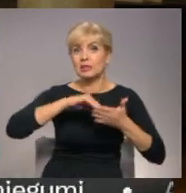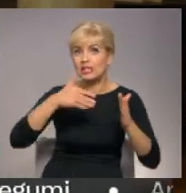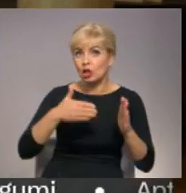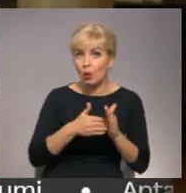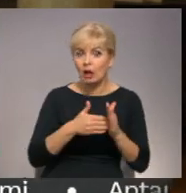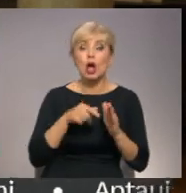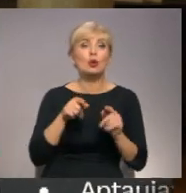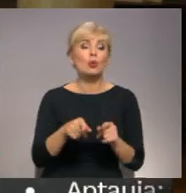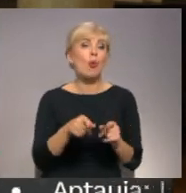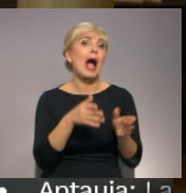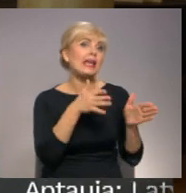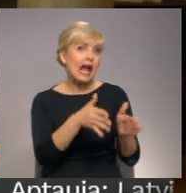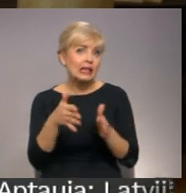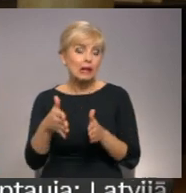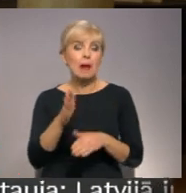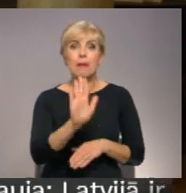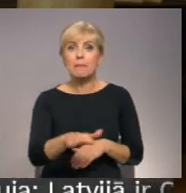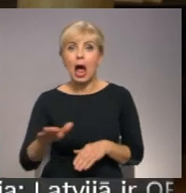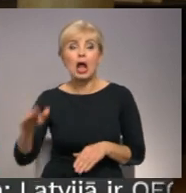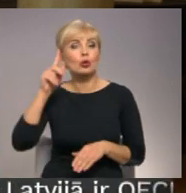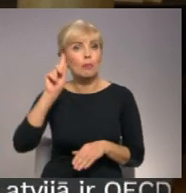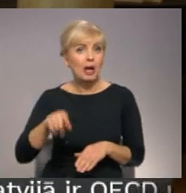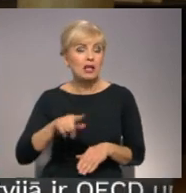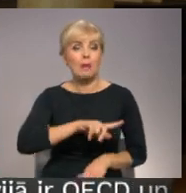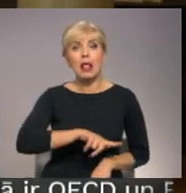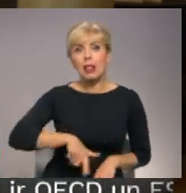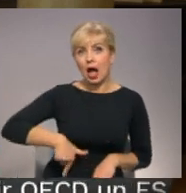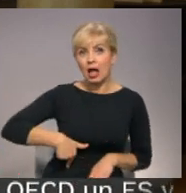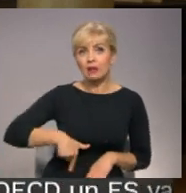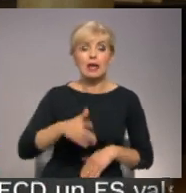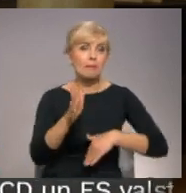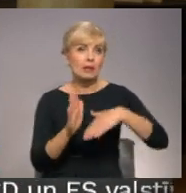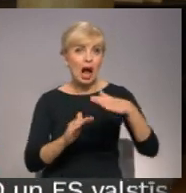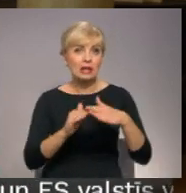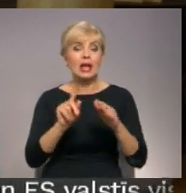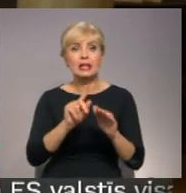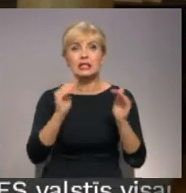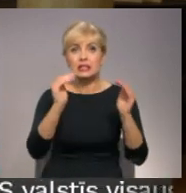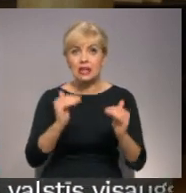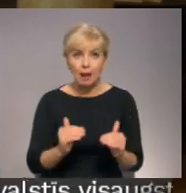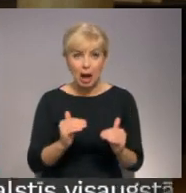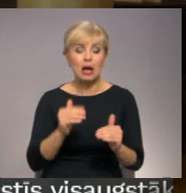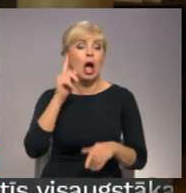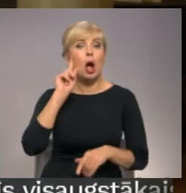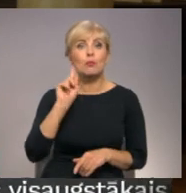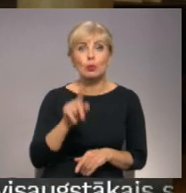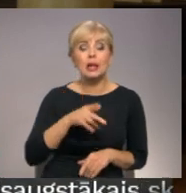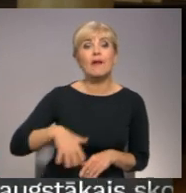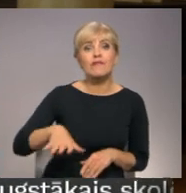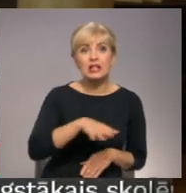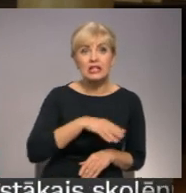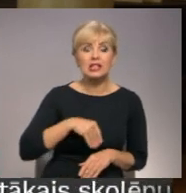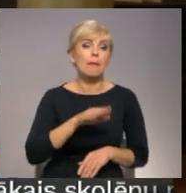tās ietekmi uz bērnu prasmēm, tad Latvijā praktiski tā ir viszemākā. Proti, visiem